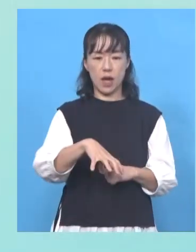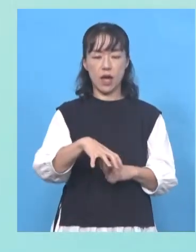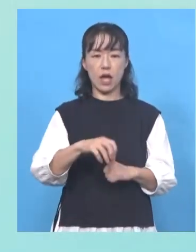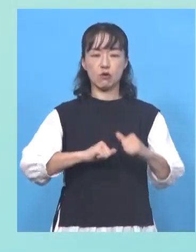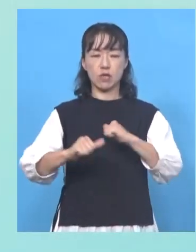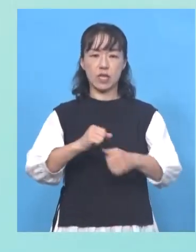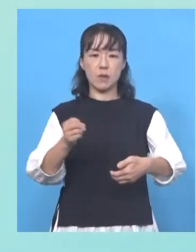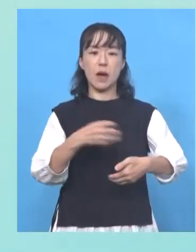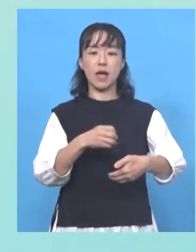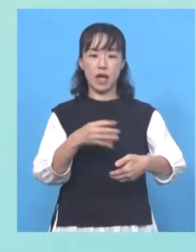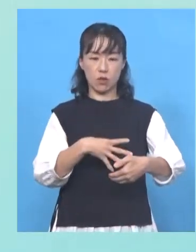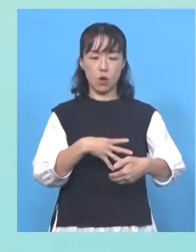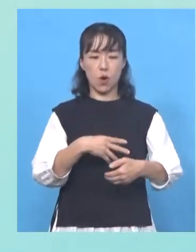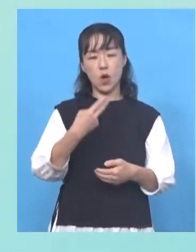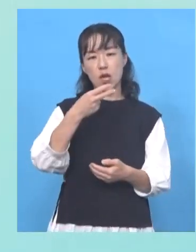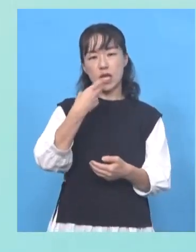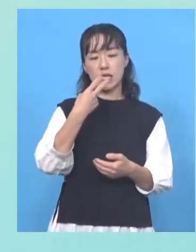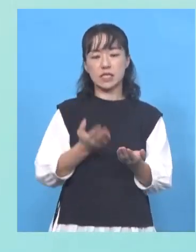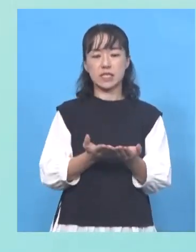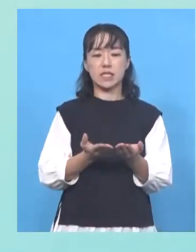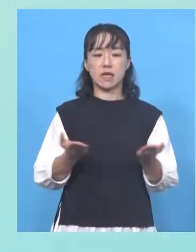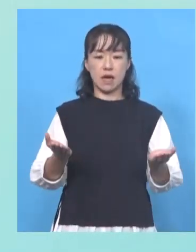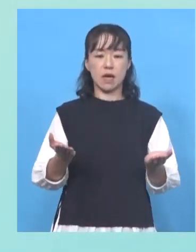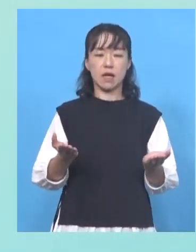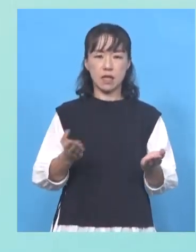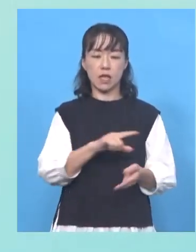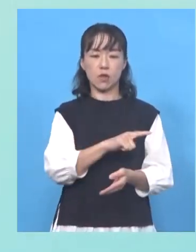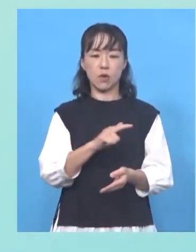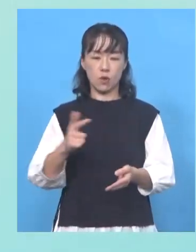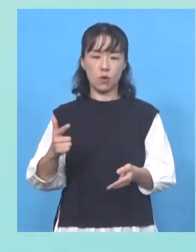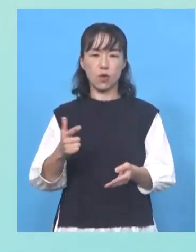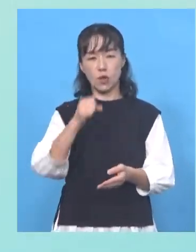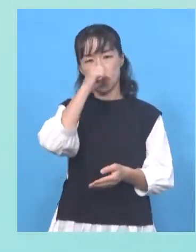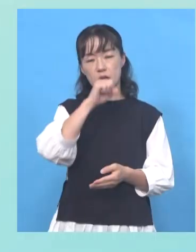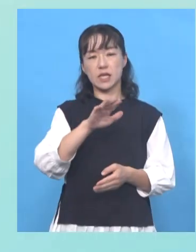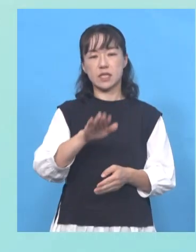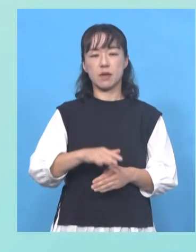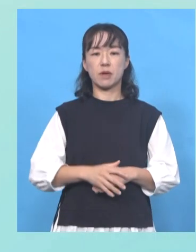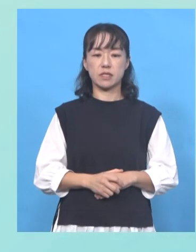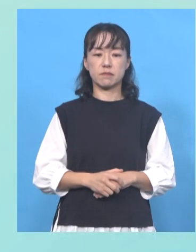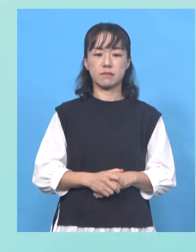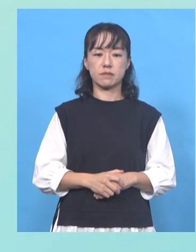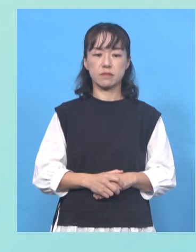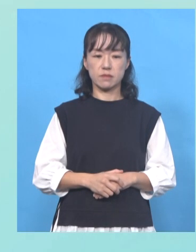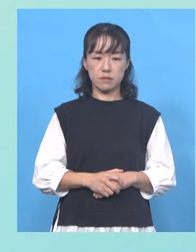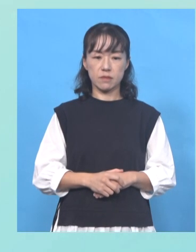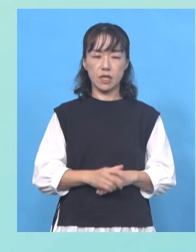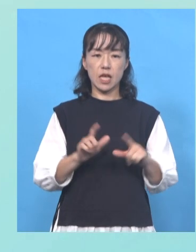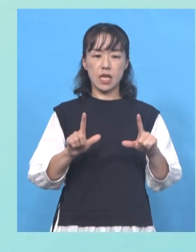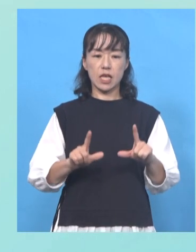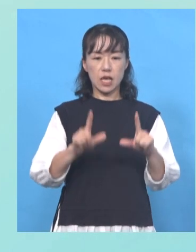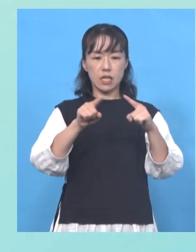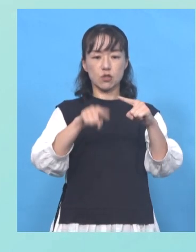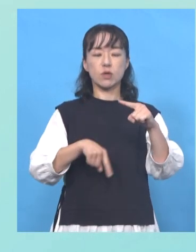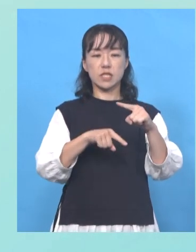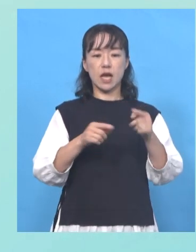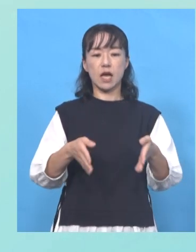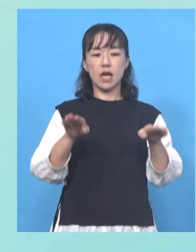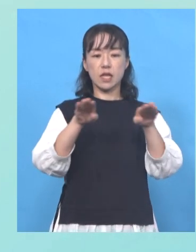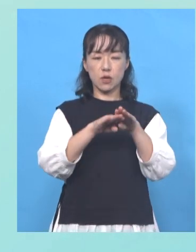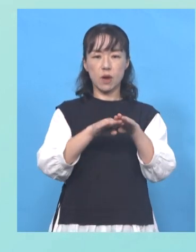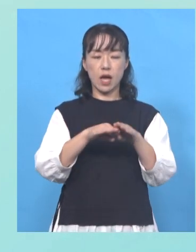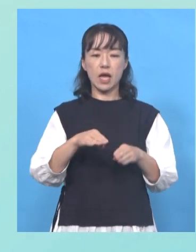、マルシェ、フードコート、キッチンカーの出店を予定しています。また東庁舎には市